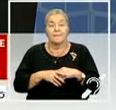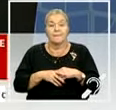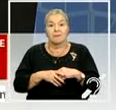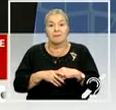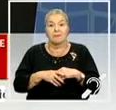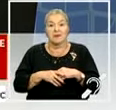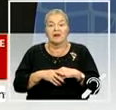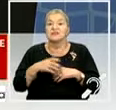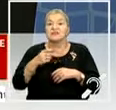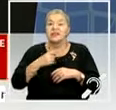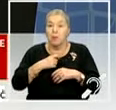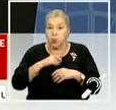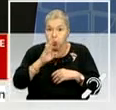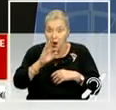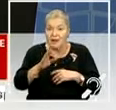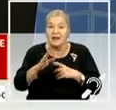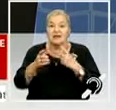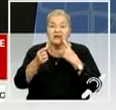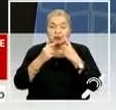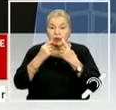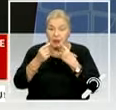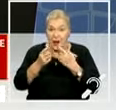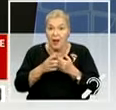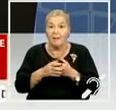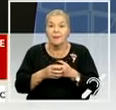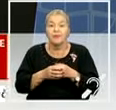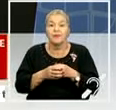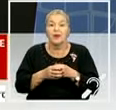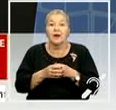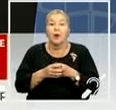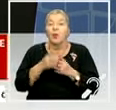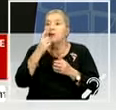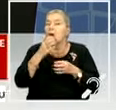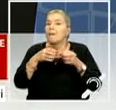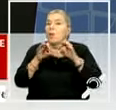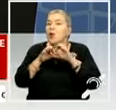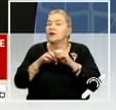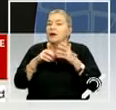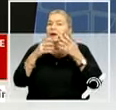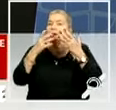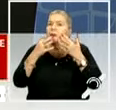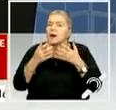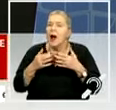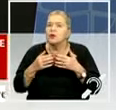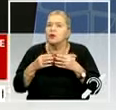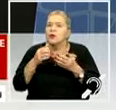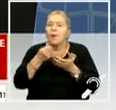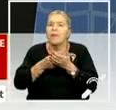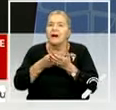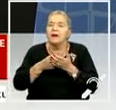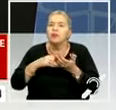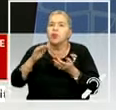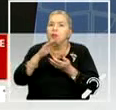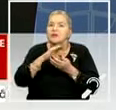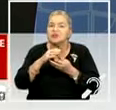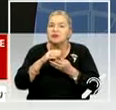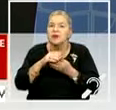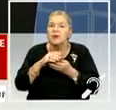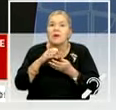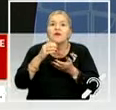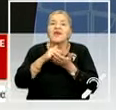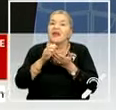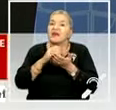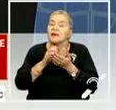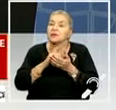cred că se poate discuta în așa fel încât gestionarea banilor publici să poată să se facă